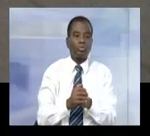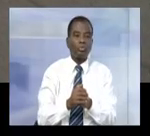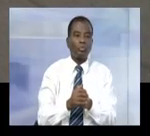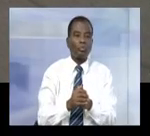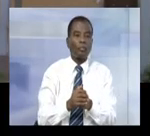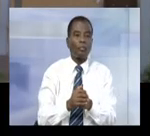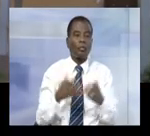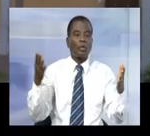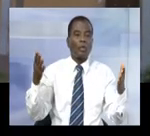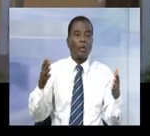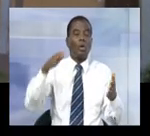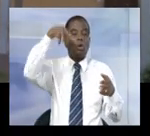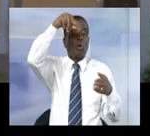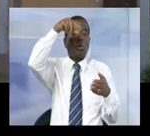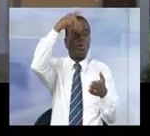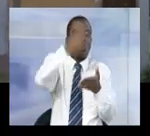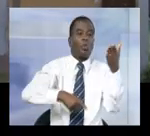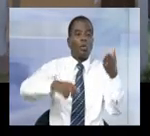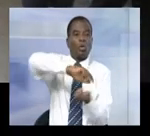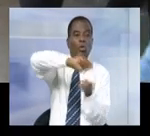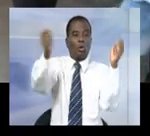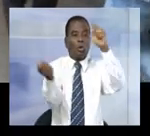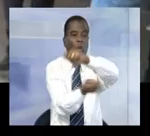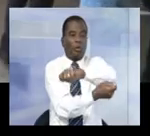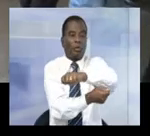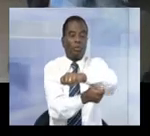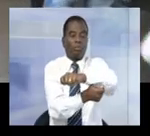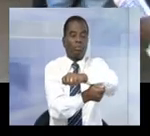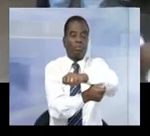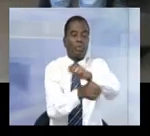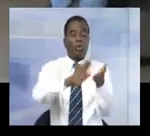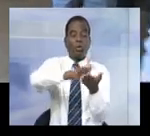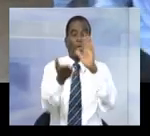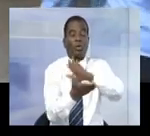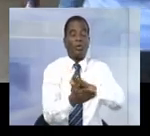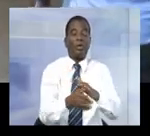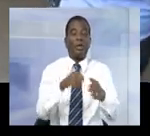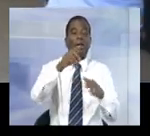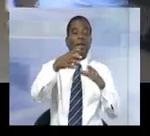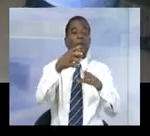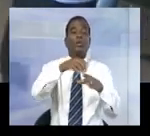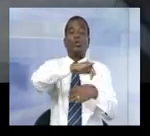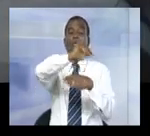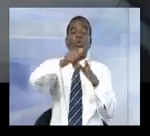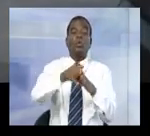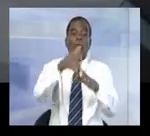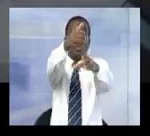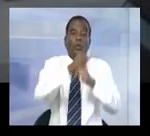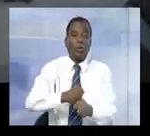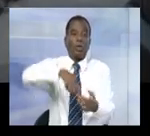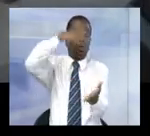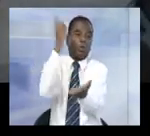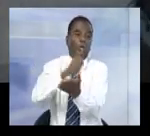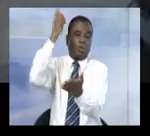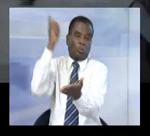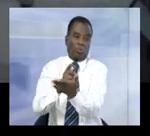Que deviennent les diplômés de l'enseignement technique, de la formation professionnelle et de l'enseignement supérieur après leurs études? La question préoccupe